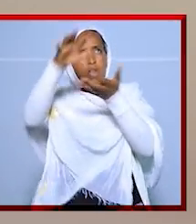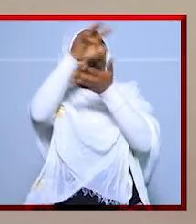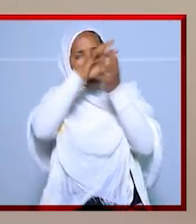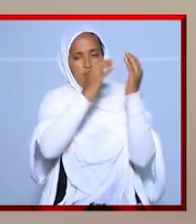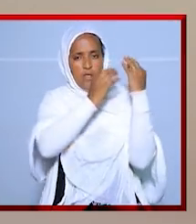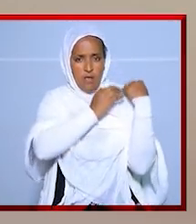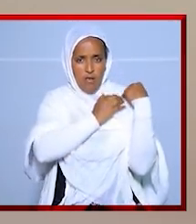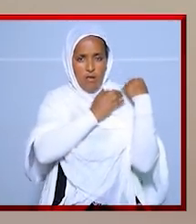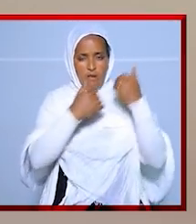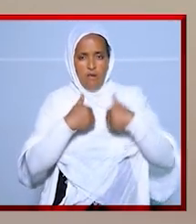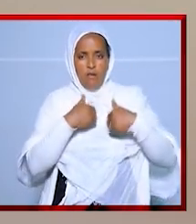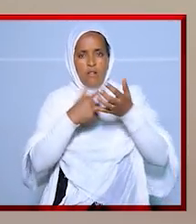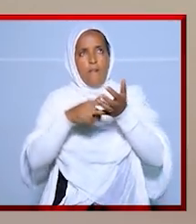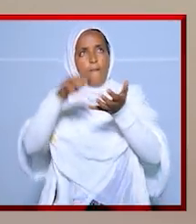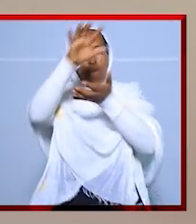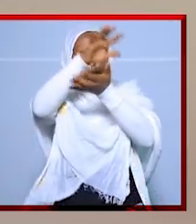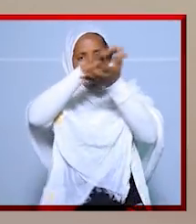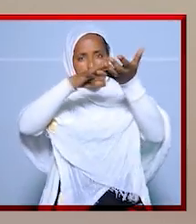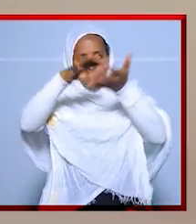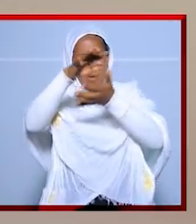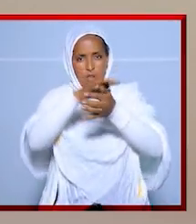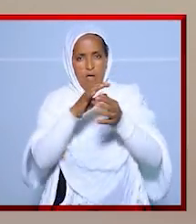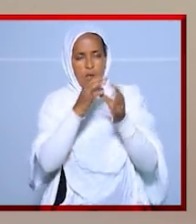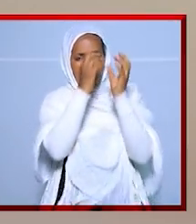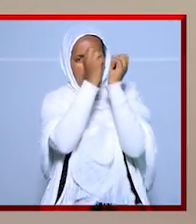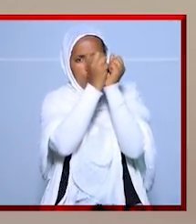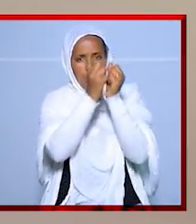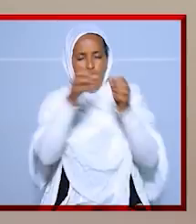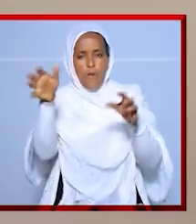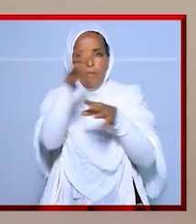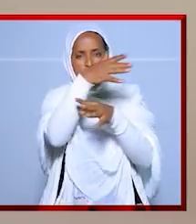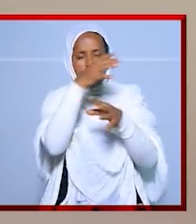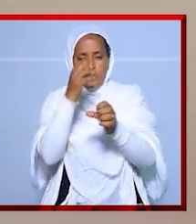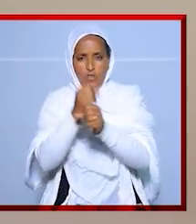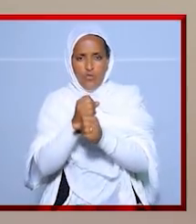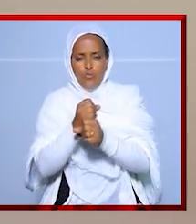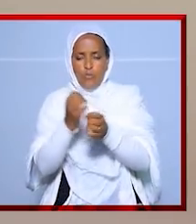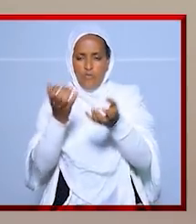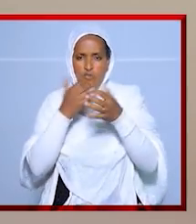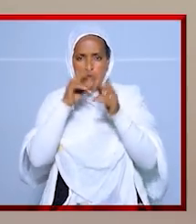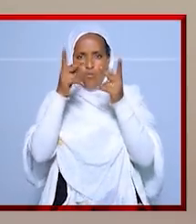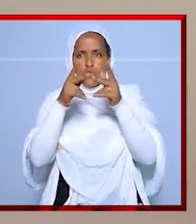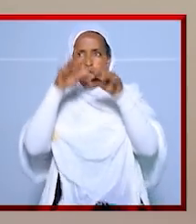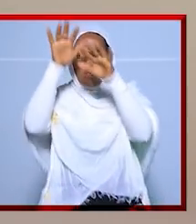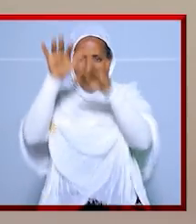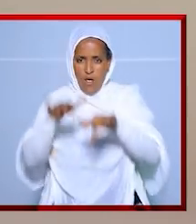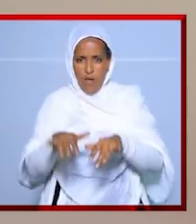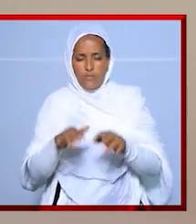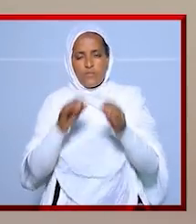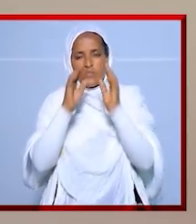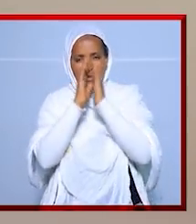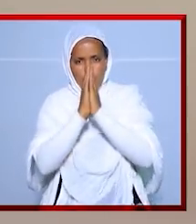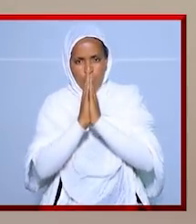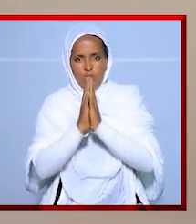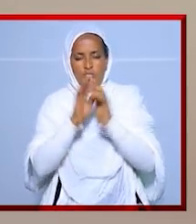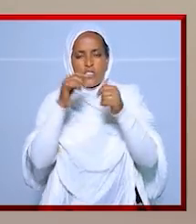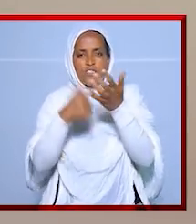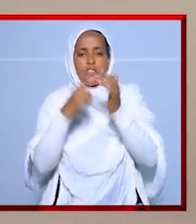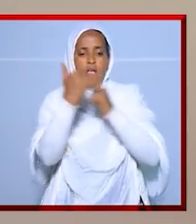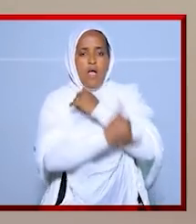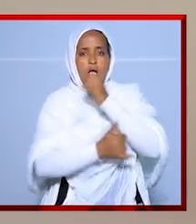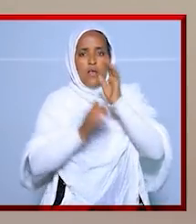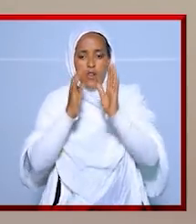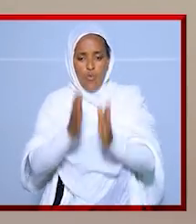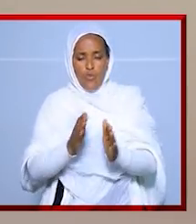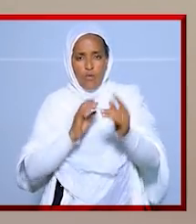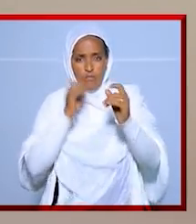በደመና የተሸከማቸውን በደመና ቋጥሮ በነፋስ አዝሎ በሚያሻወታ የሚያዘነው ስለ ዝናም ትጸልያለች። ስለዚህ